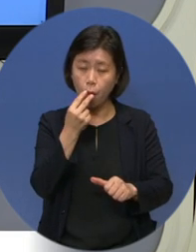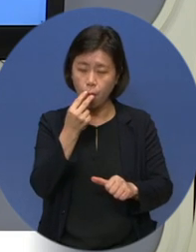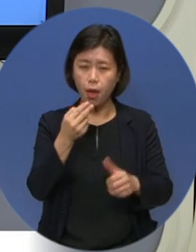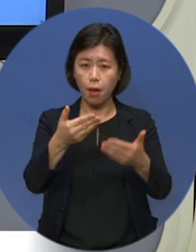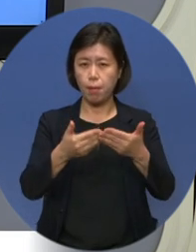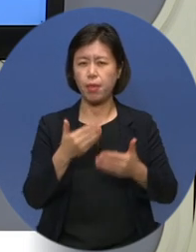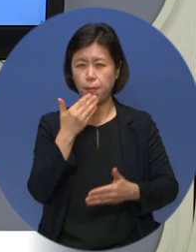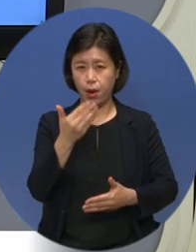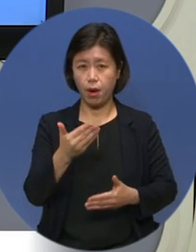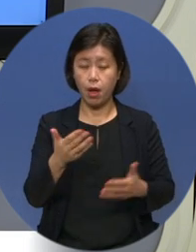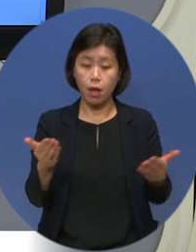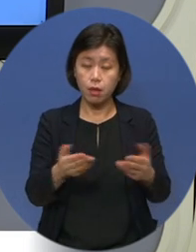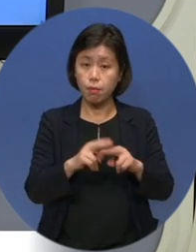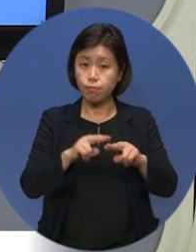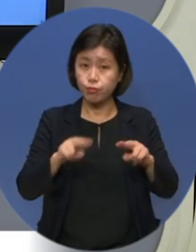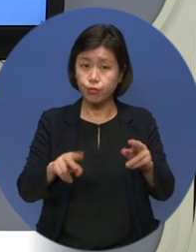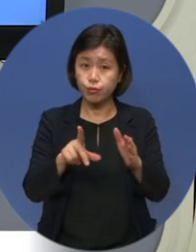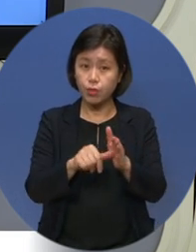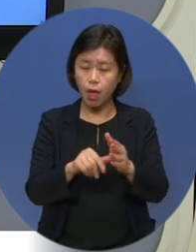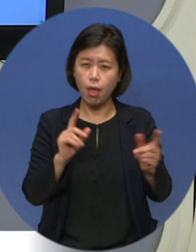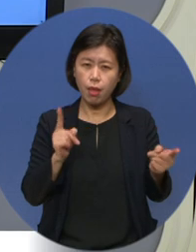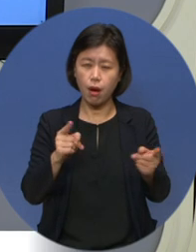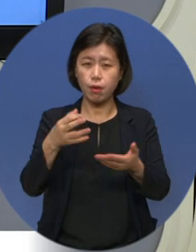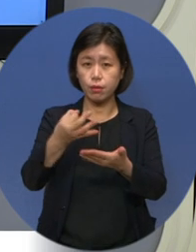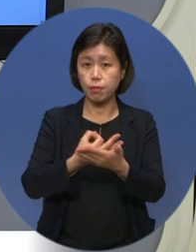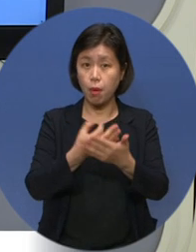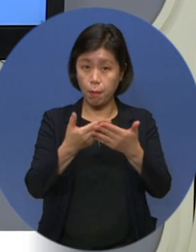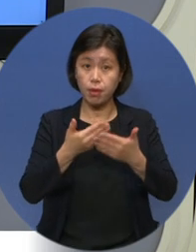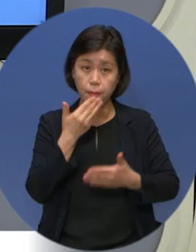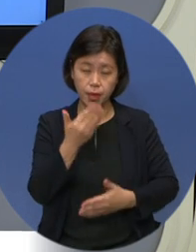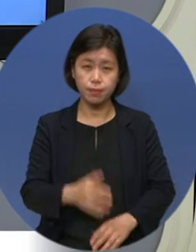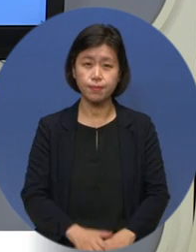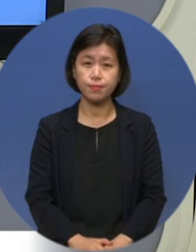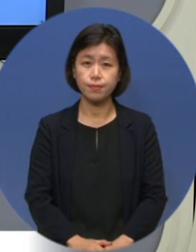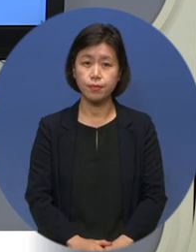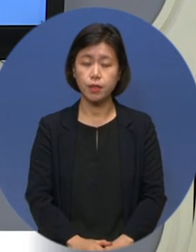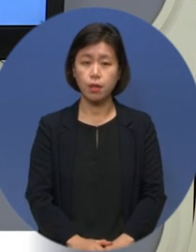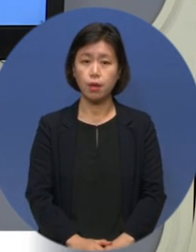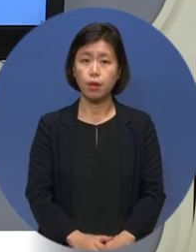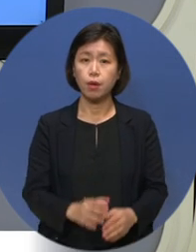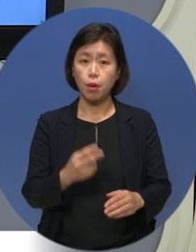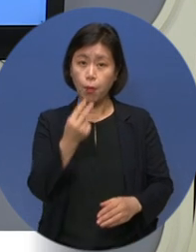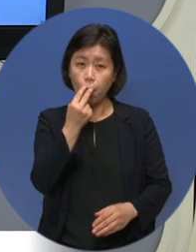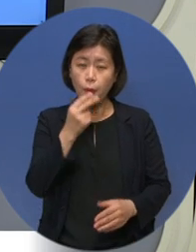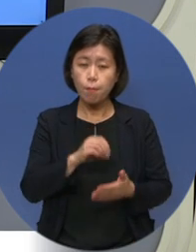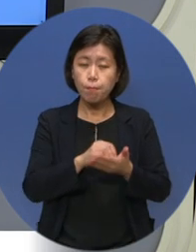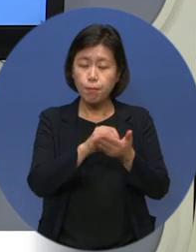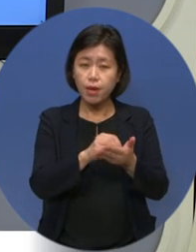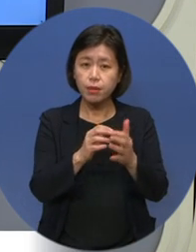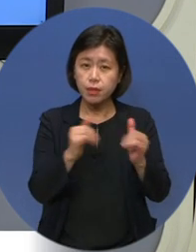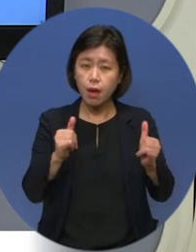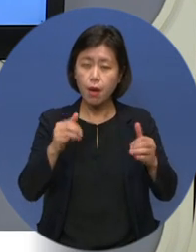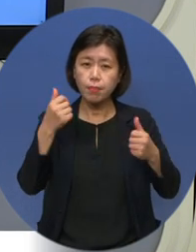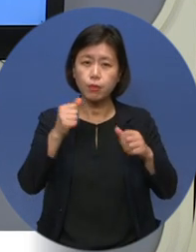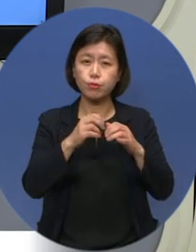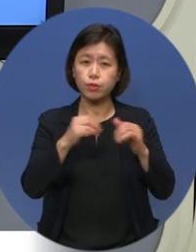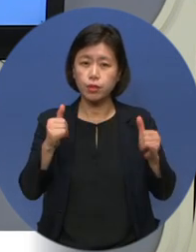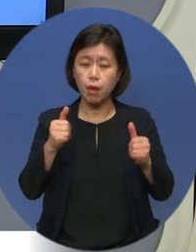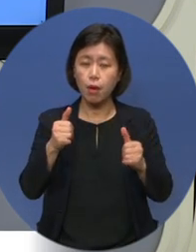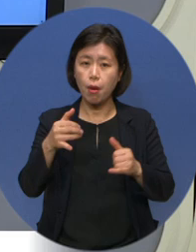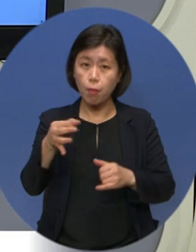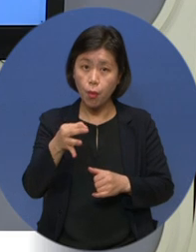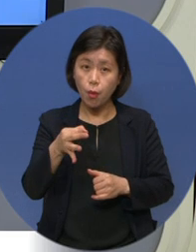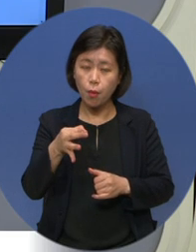일자리를 잃으면 실업급여를 받을 수 있게 됩니다 고용보험에 가입한 예술인의 보험료는 예 수림과